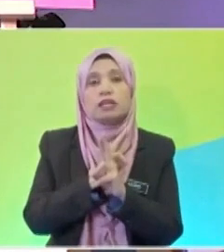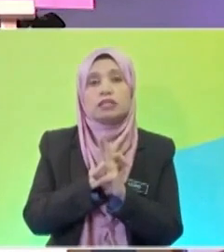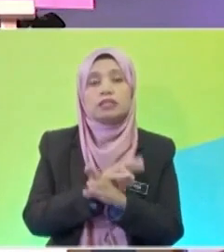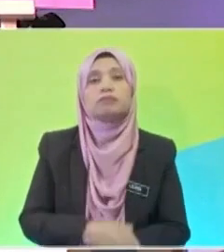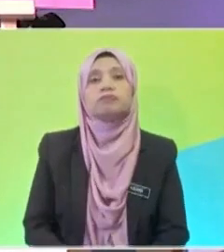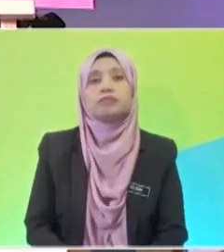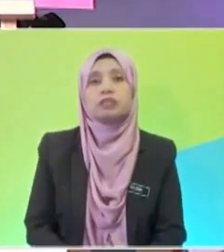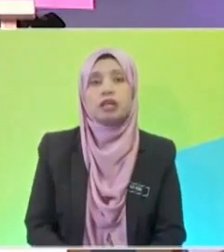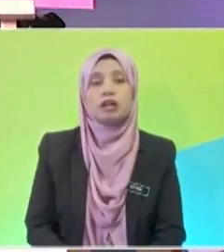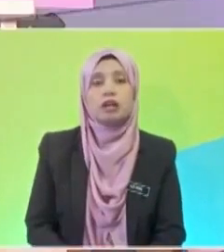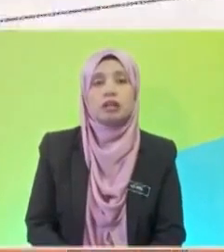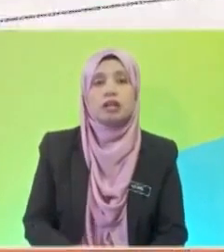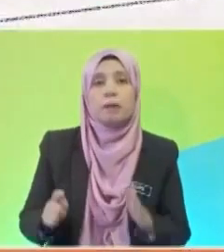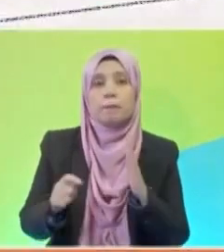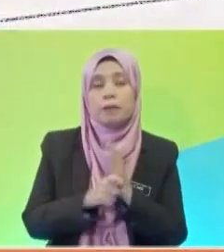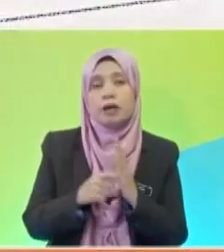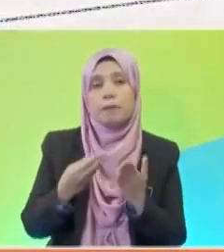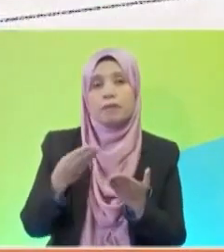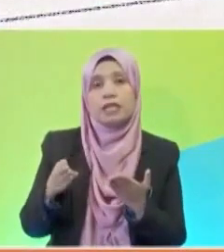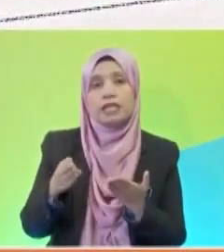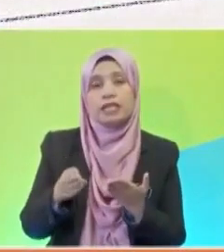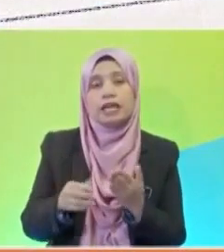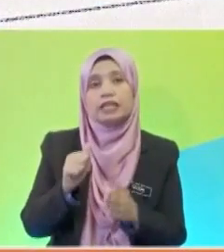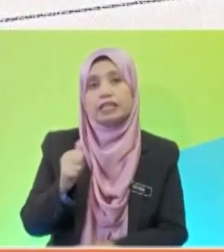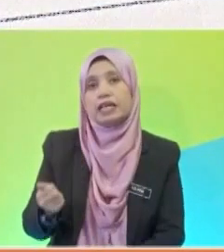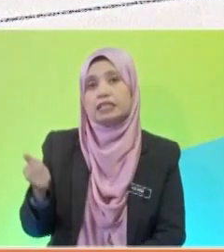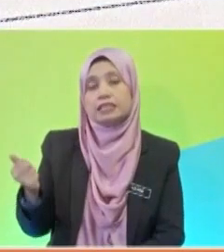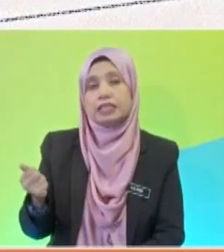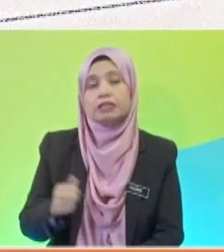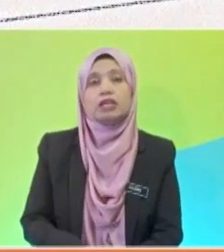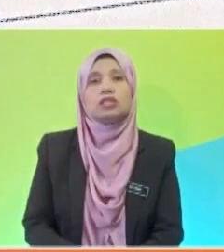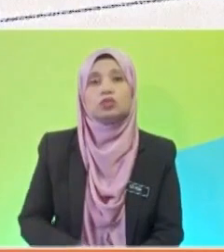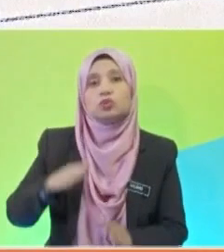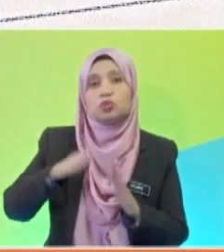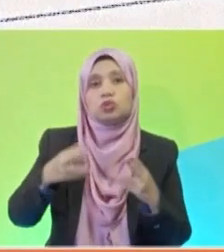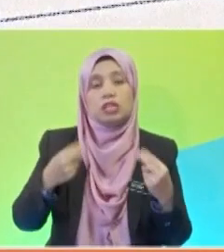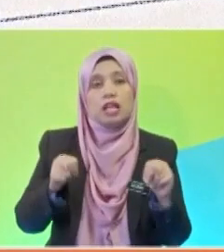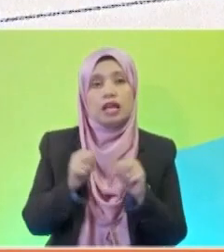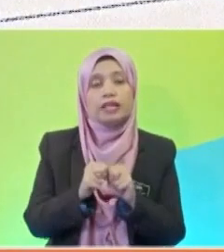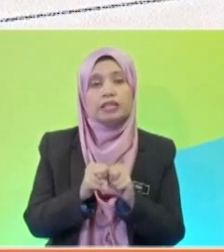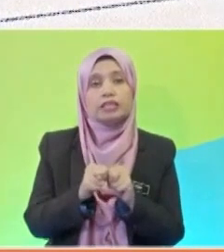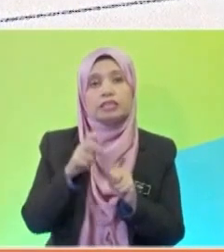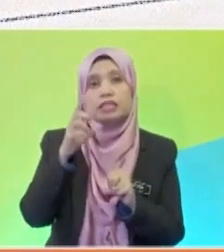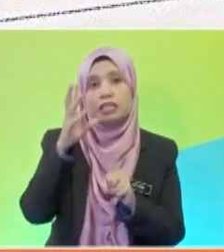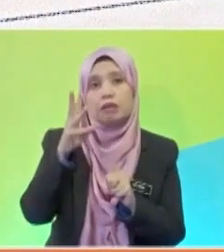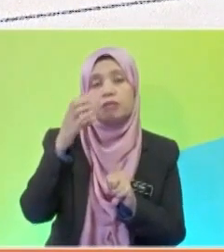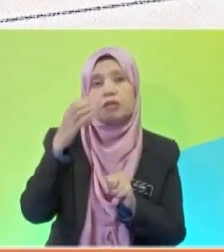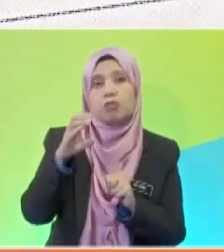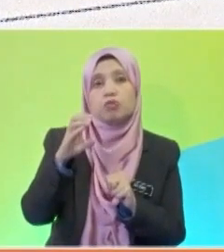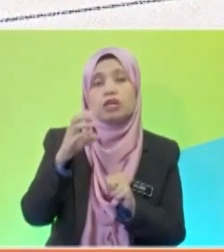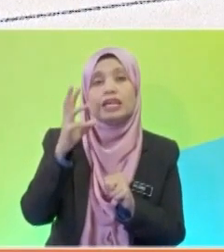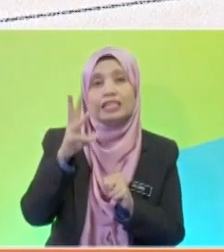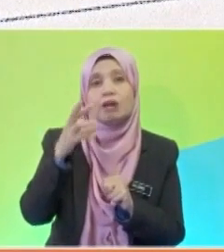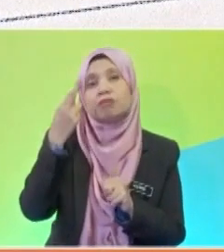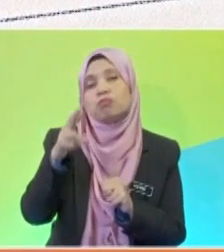awak, baki awal aset tambah belian aset tolak baki akhir aset. Jadi susut nilai dia sebanyak RM6,100.